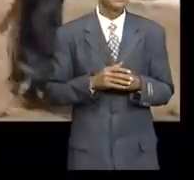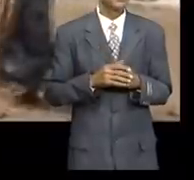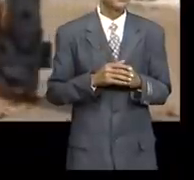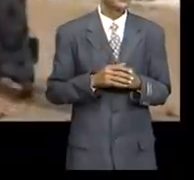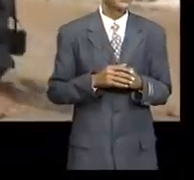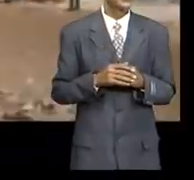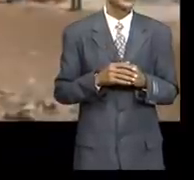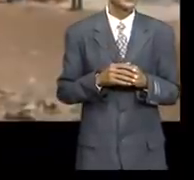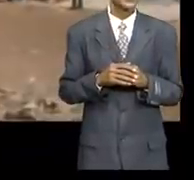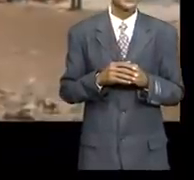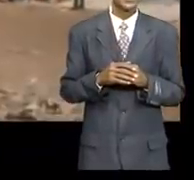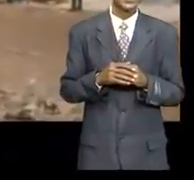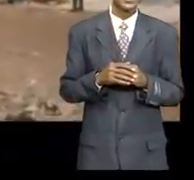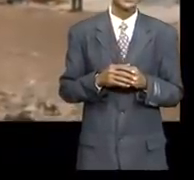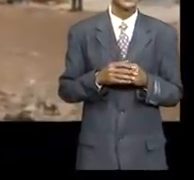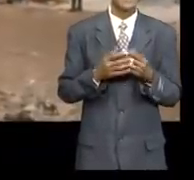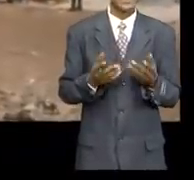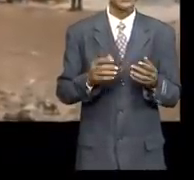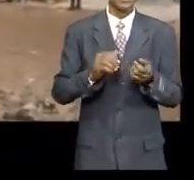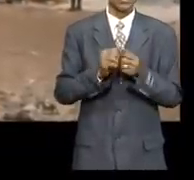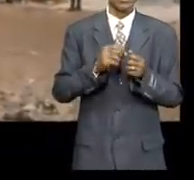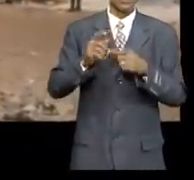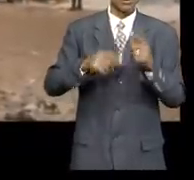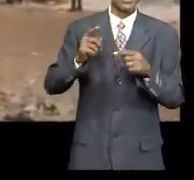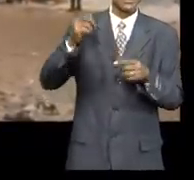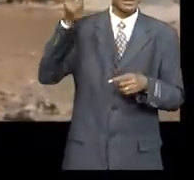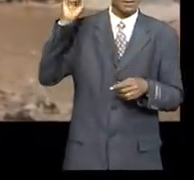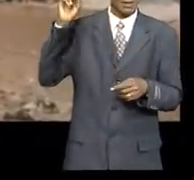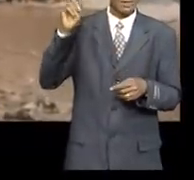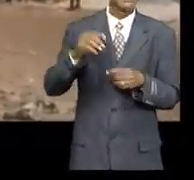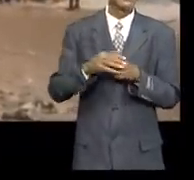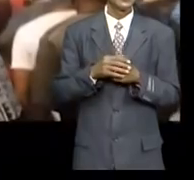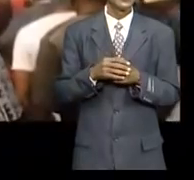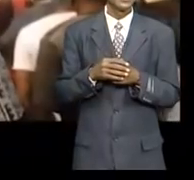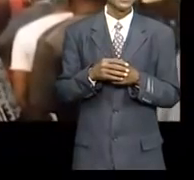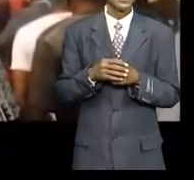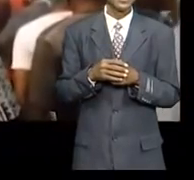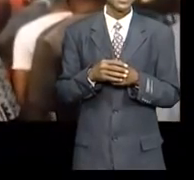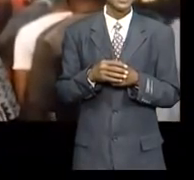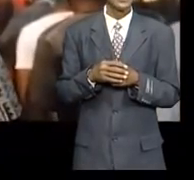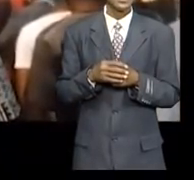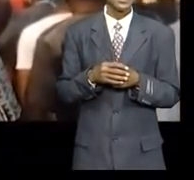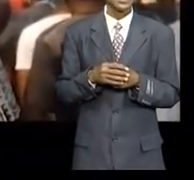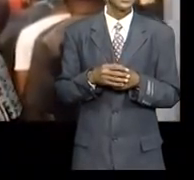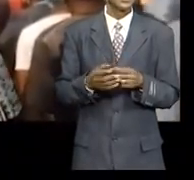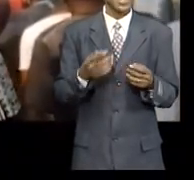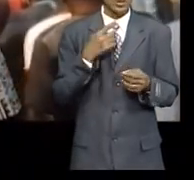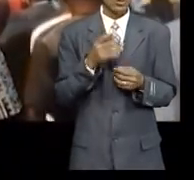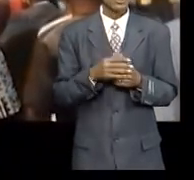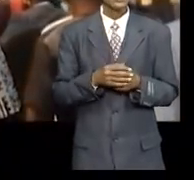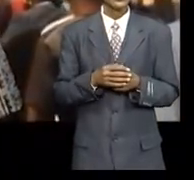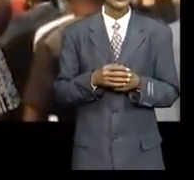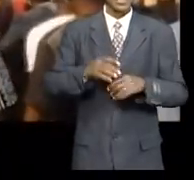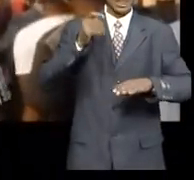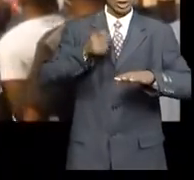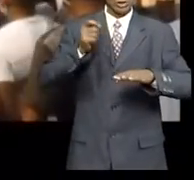depuis 1971 et valable jusqu'au 13 mars 2025, cette parcelle de la première rue